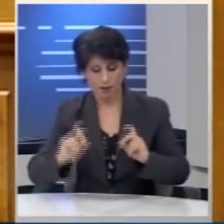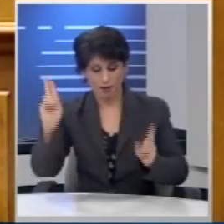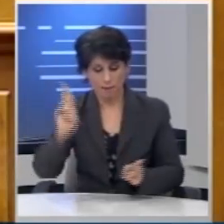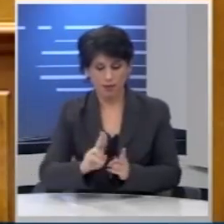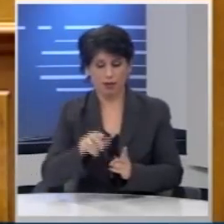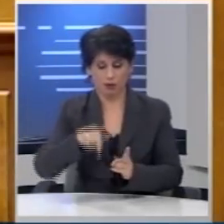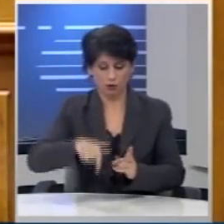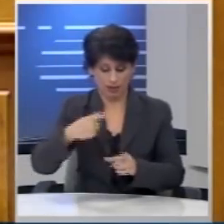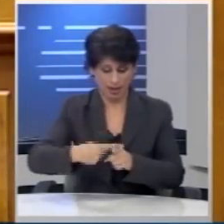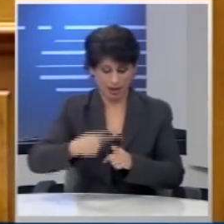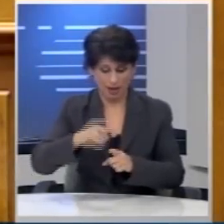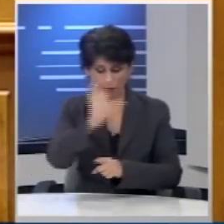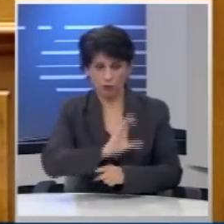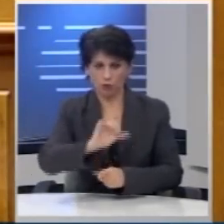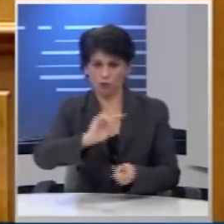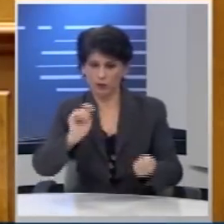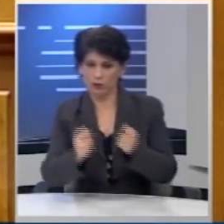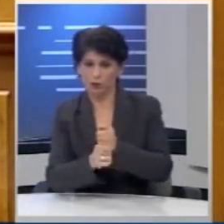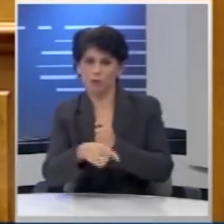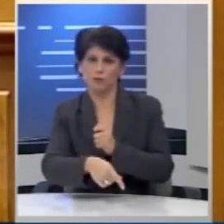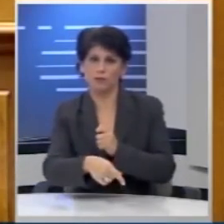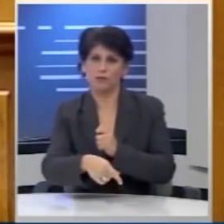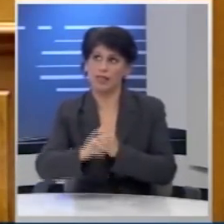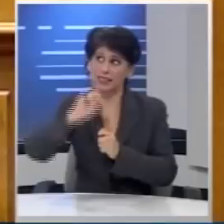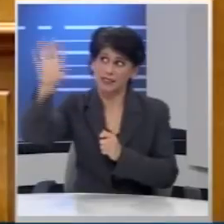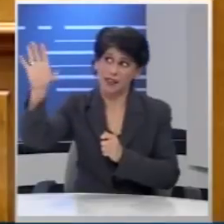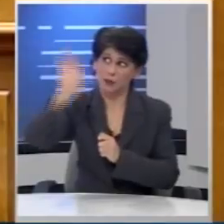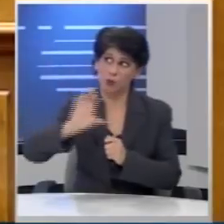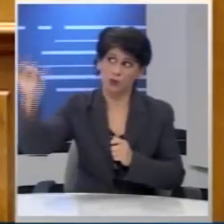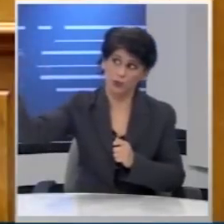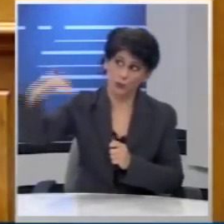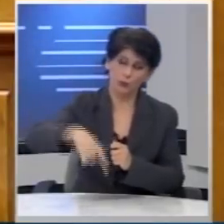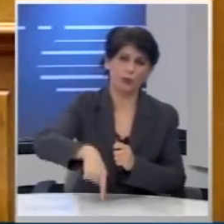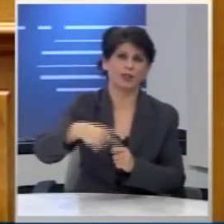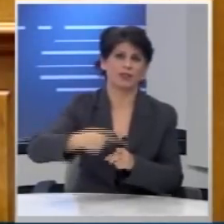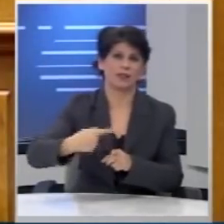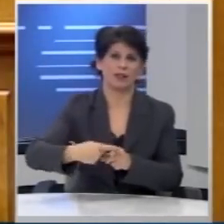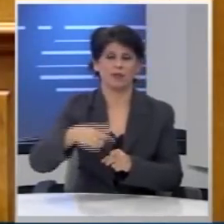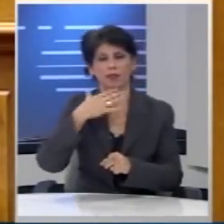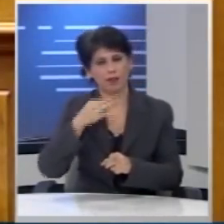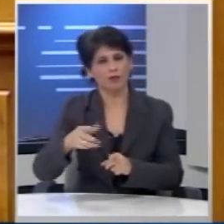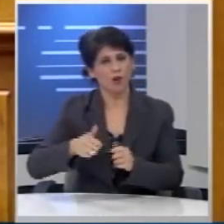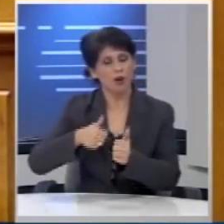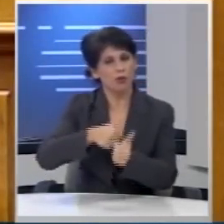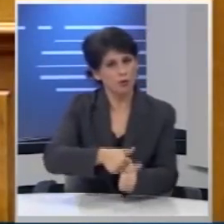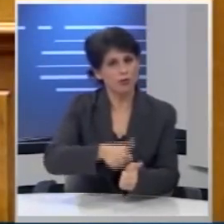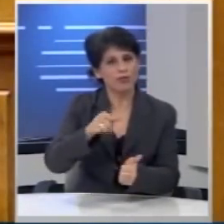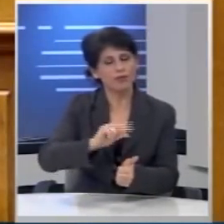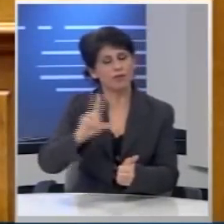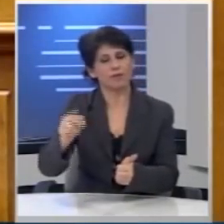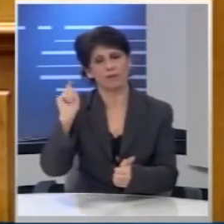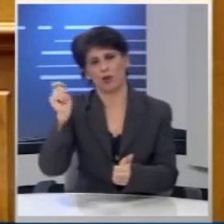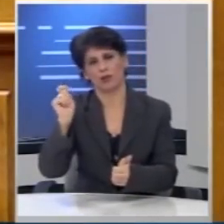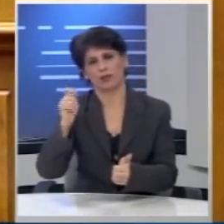του εγχώριου τουρισμού και μετατροπής του σε εισαγόμενο. Γι' αυτό άλλωστε ακολουθείτε την